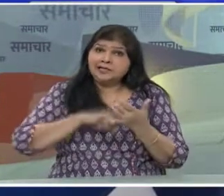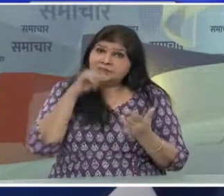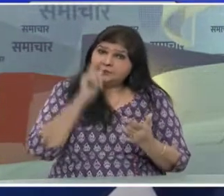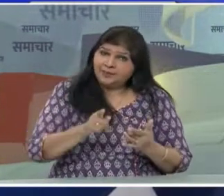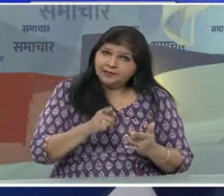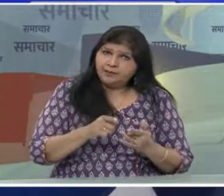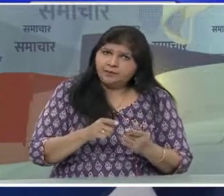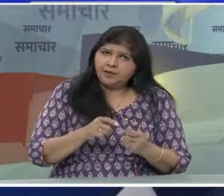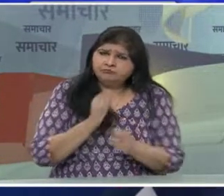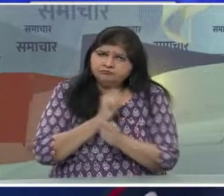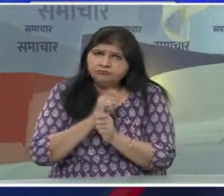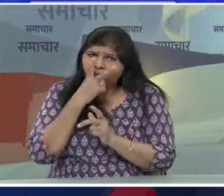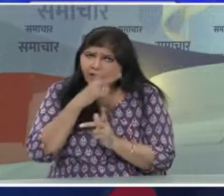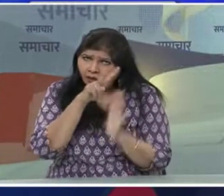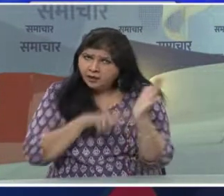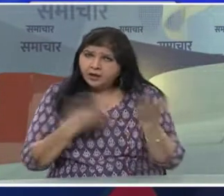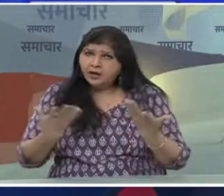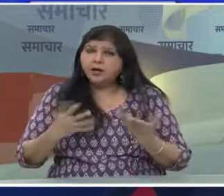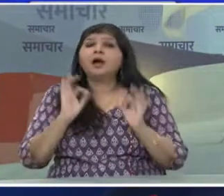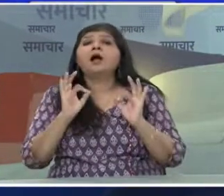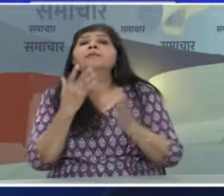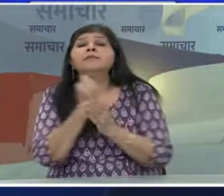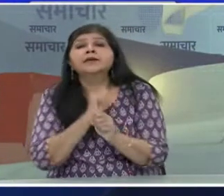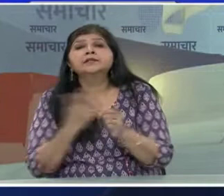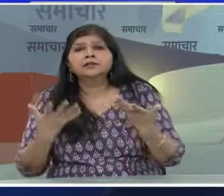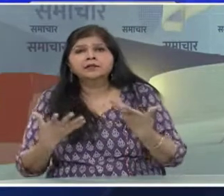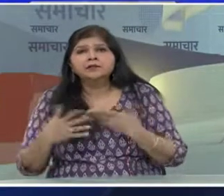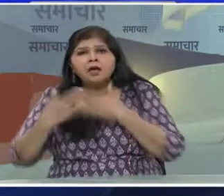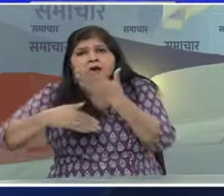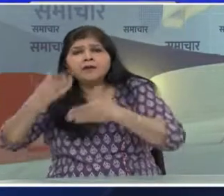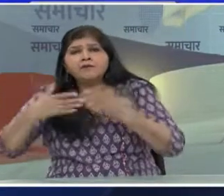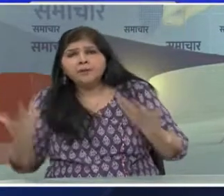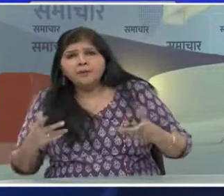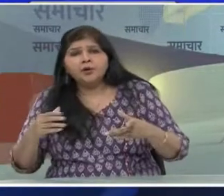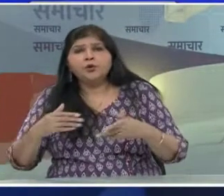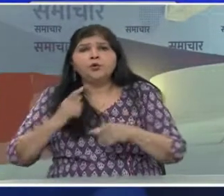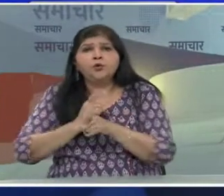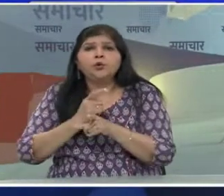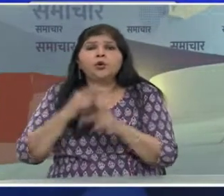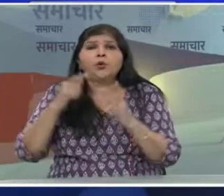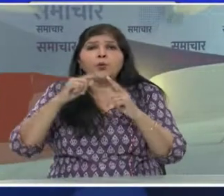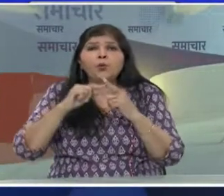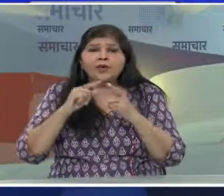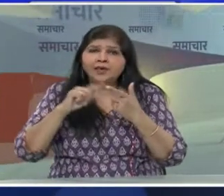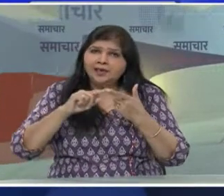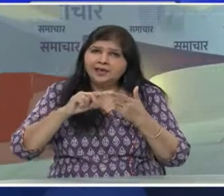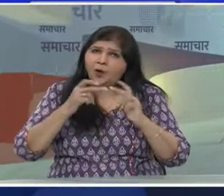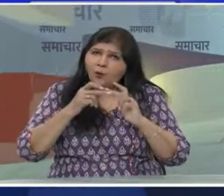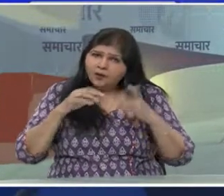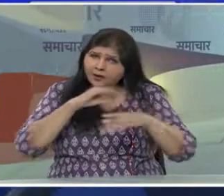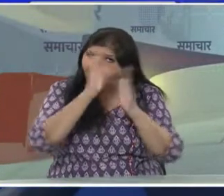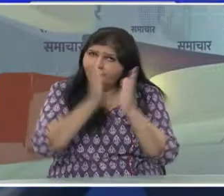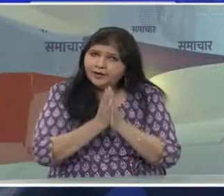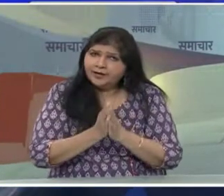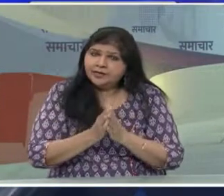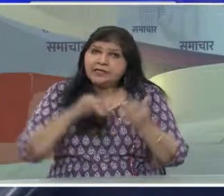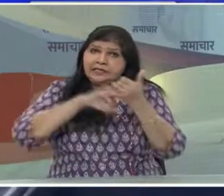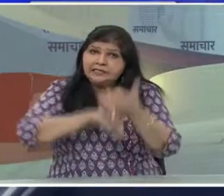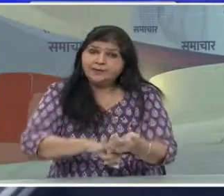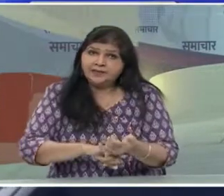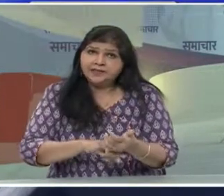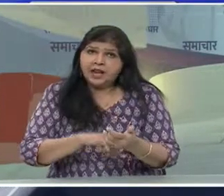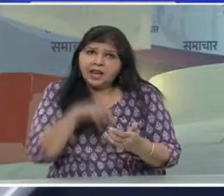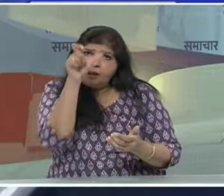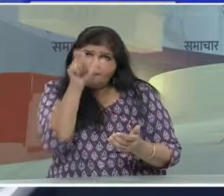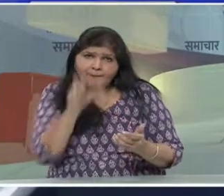वर्कआउट किया गया है कि कैसे बनेगा गांव चाइल्ड फ्रेंडली हो या डेवलपमेंट ओरिएंटेड हो या ई फ्रेंडली हो, इसके लिए क्या कुछ खास पैमाना रखा